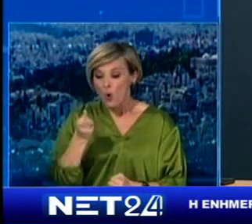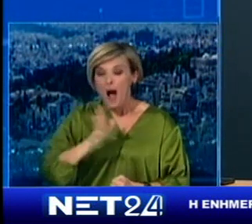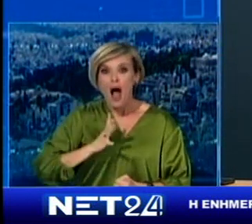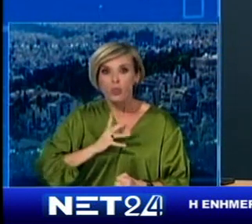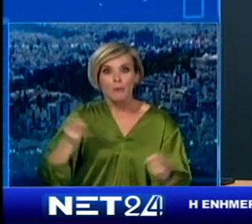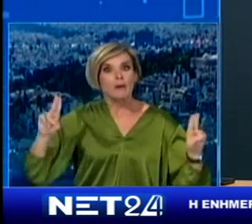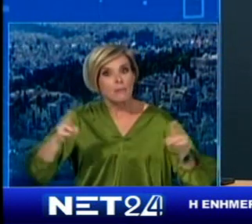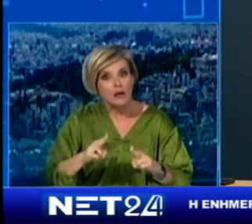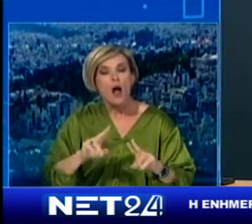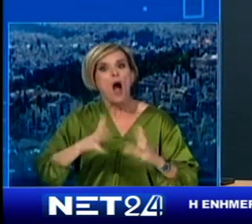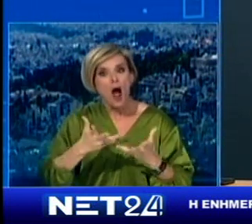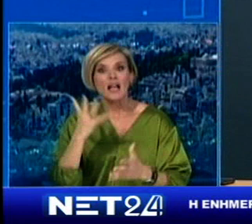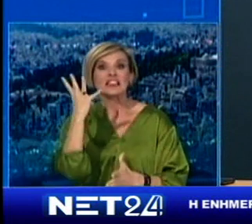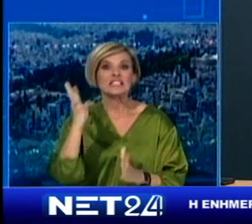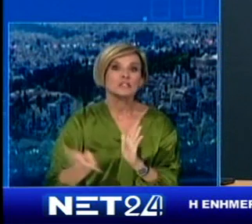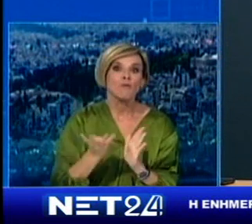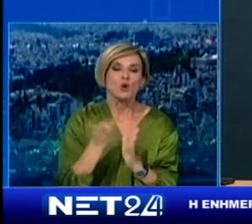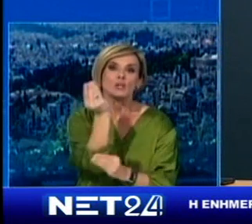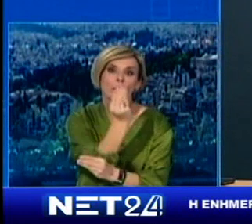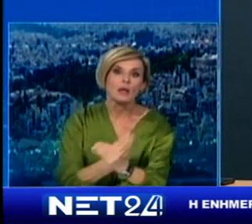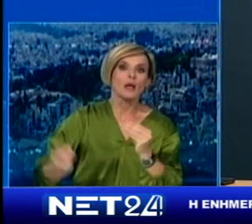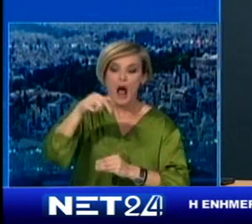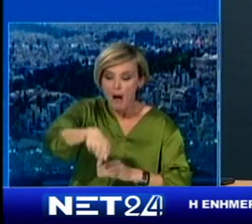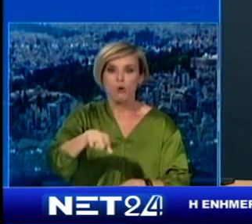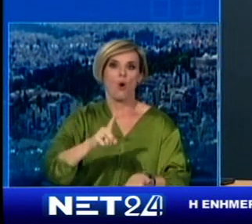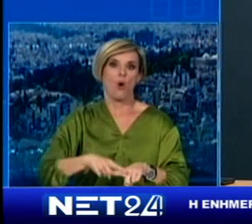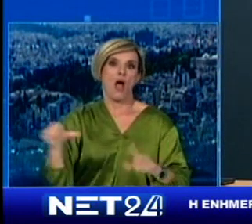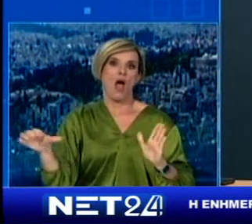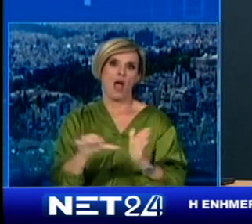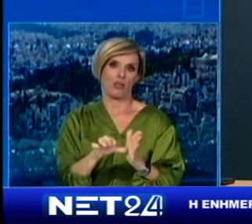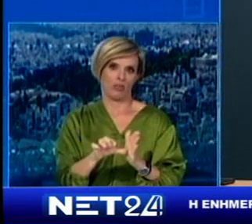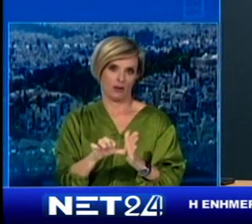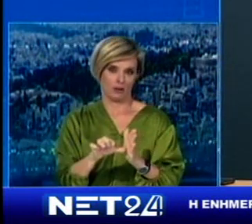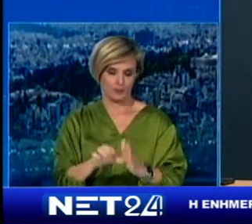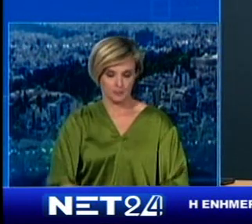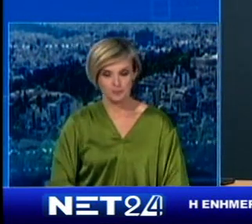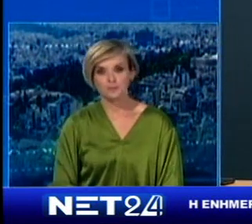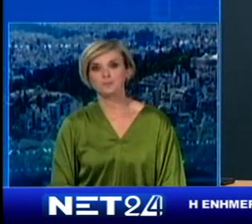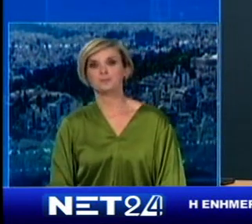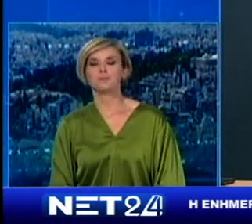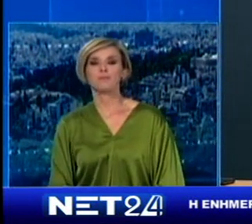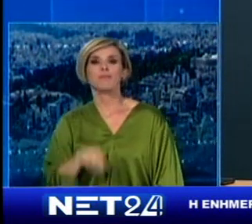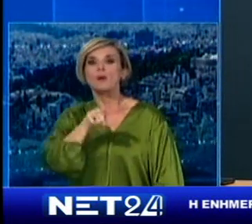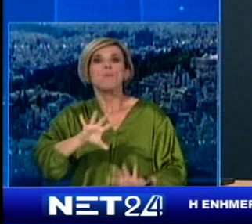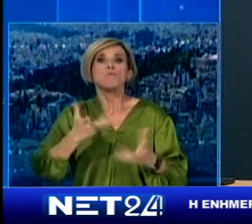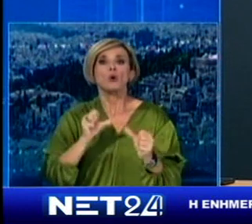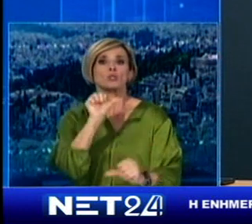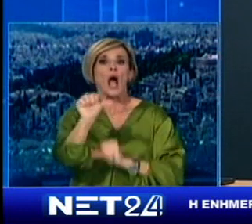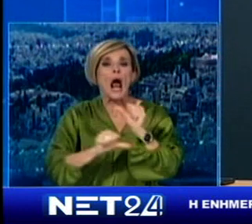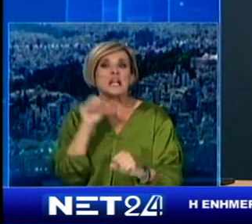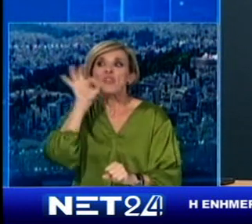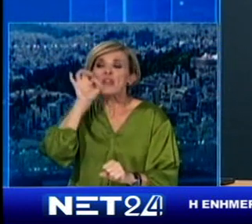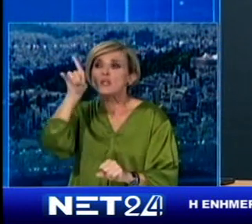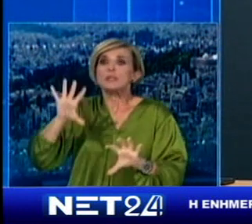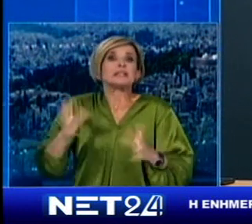4 φορές περισσότερες διαγνώσεις σε σύγκριση με την Αττική. Να σημειώσουμε ότι η μετάβαση αυτή που βλέπουμε στη Θεσσαλονίκη